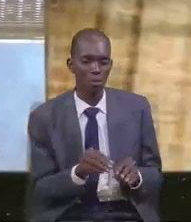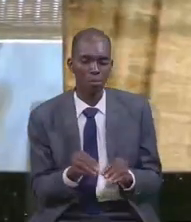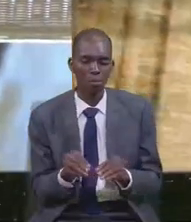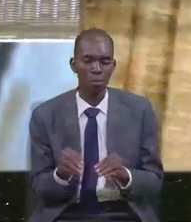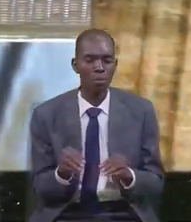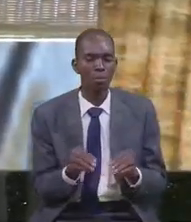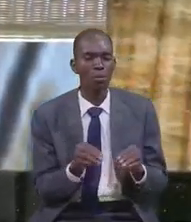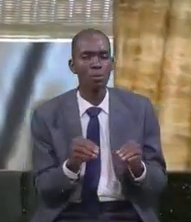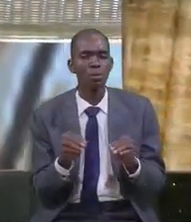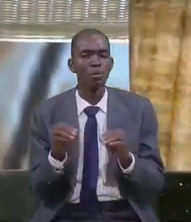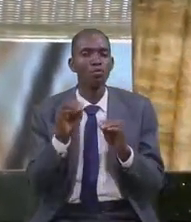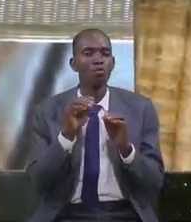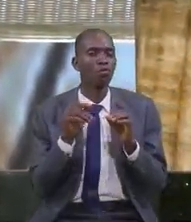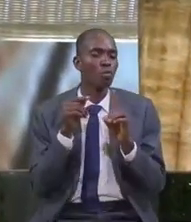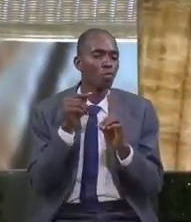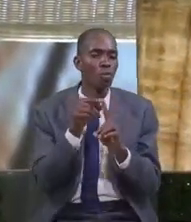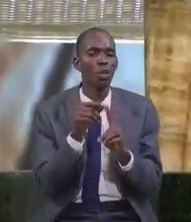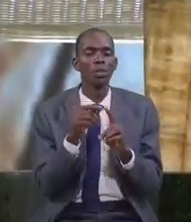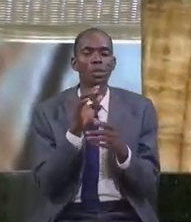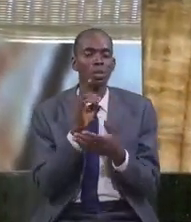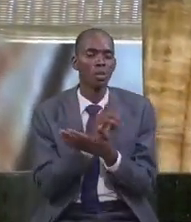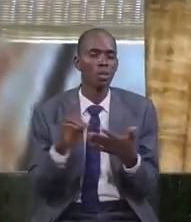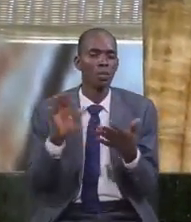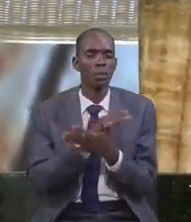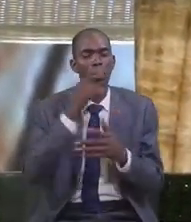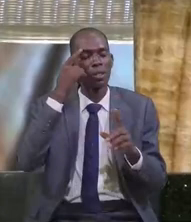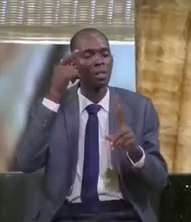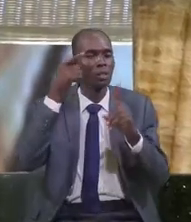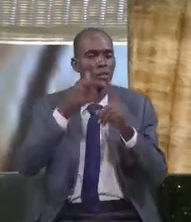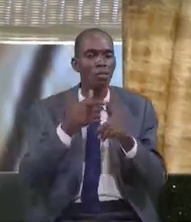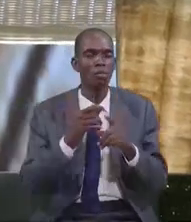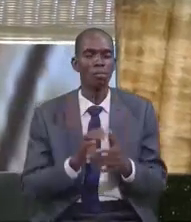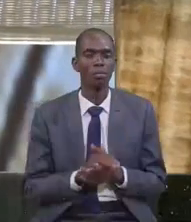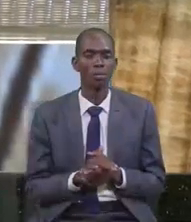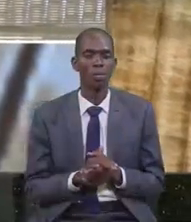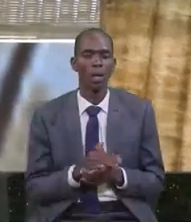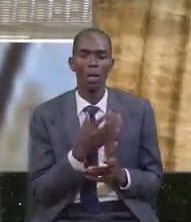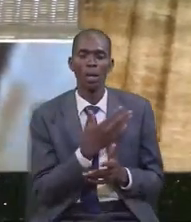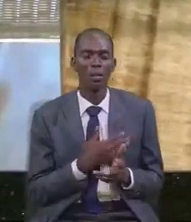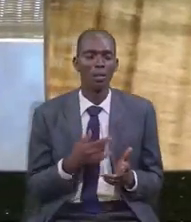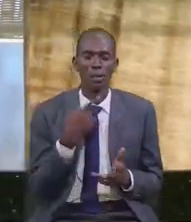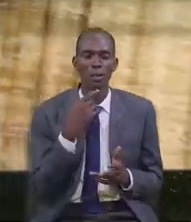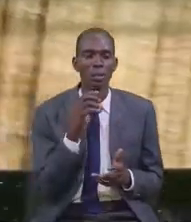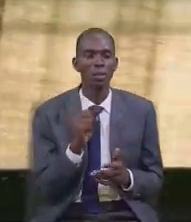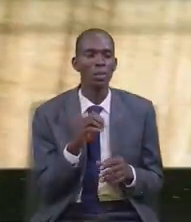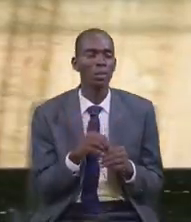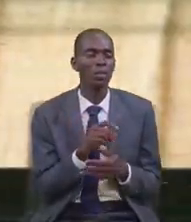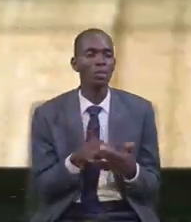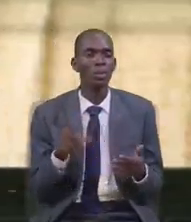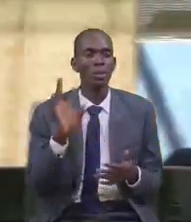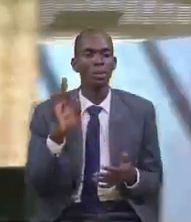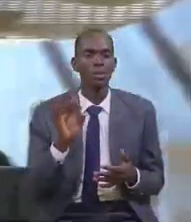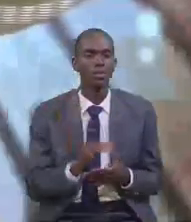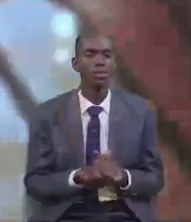scripturaires, vont vers le but spirituel, vers le but du Seigneur. Le verset 9